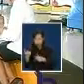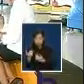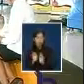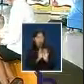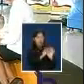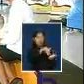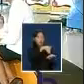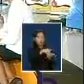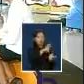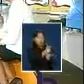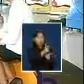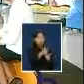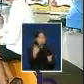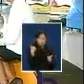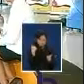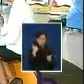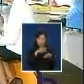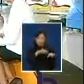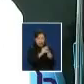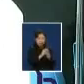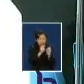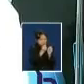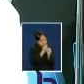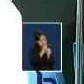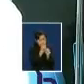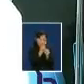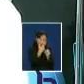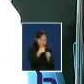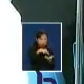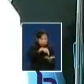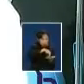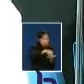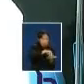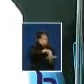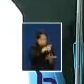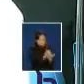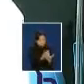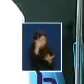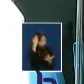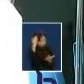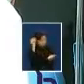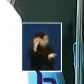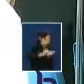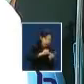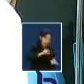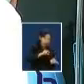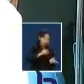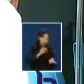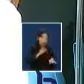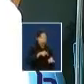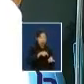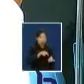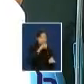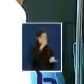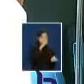าทางสมองที่แล้วก็ประมาณ 3-4 รายแต่พัดตกหกล้มจมน้ำนี่ค่ะเป็นเรื่องสำคัญที่ตายมากการติดเชื้อที่ลดลงไปเยอะมาก ตาย